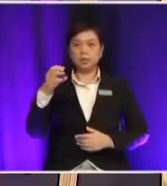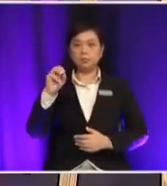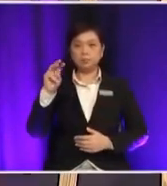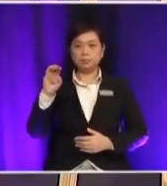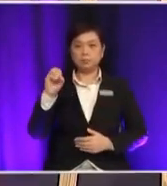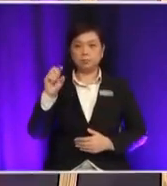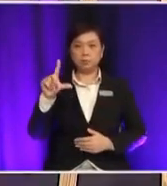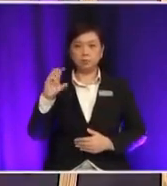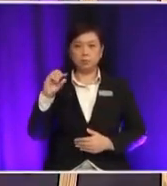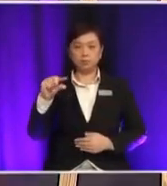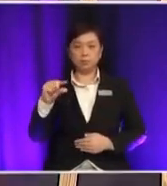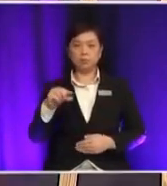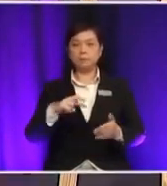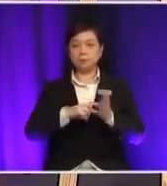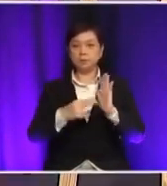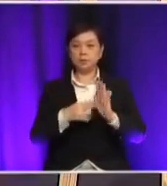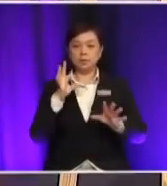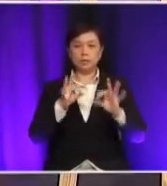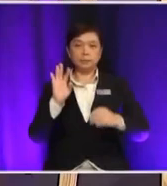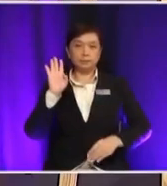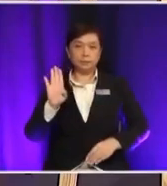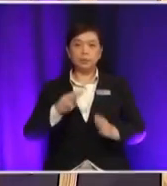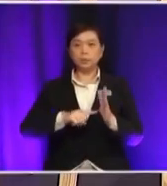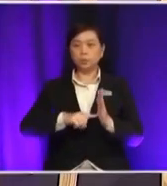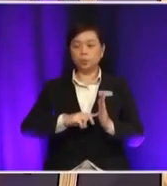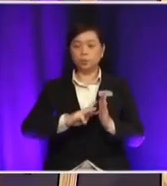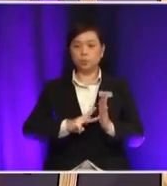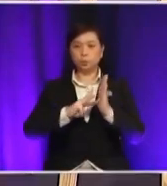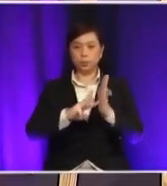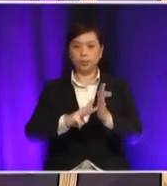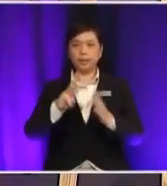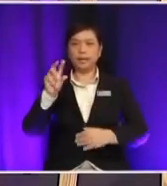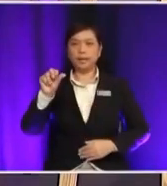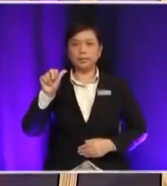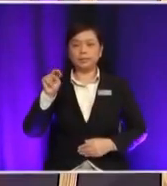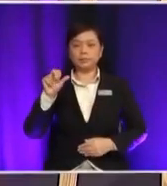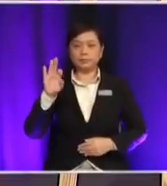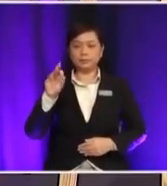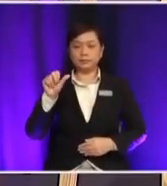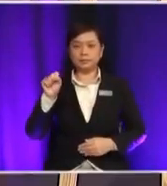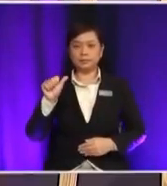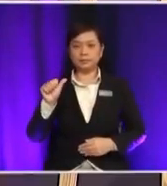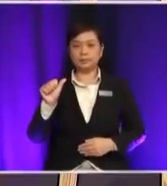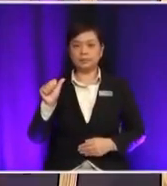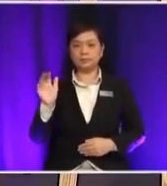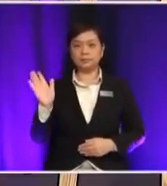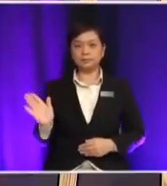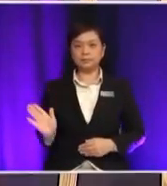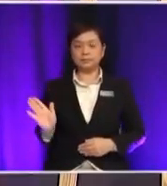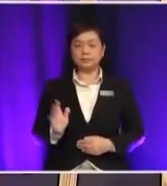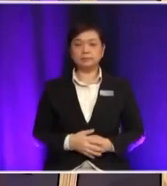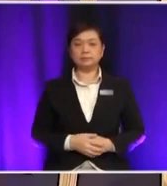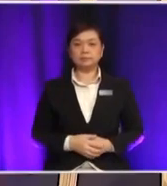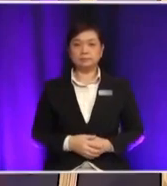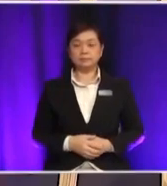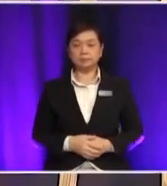so bermaksud kalau bi adalah untuk mewakili Ena fasa satu di sana bermaksud e adalah untuk yang di sini Nah